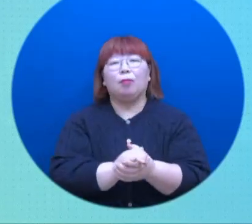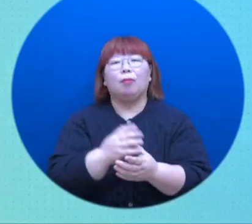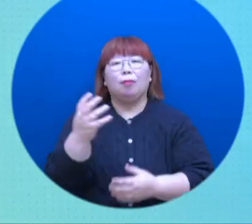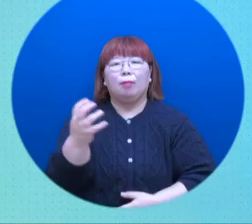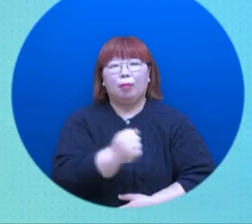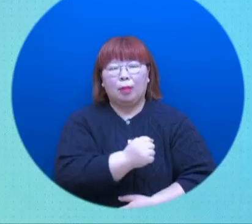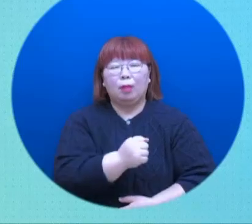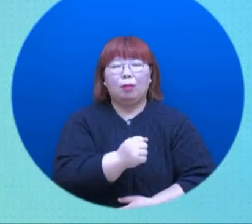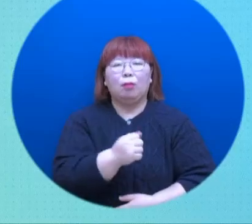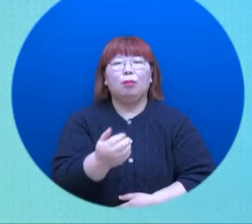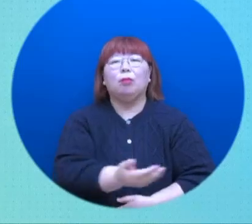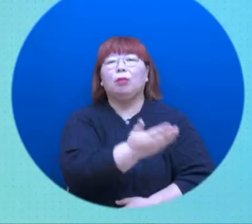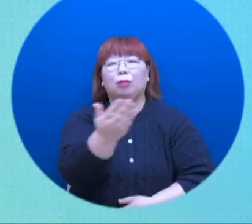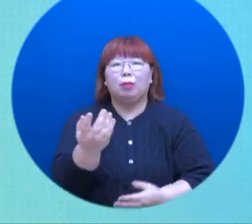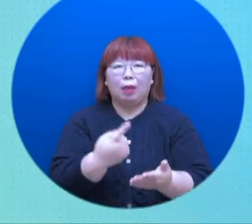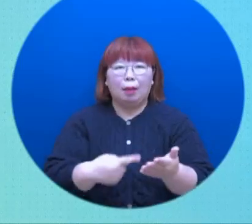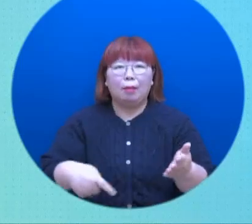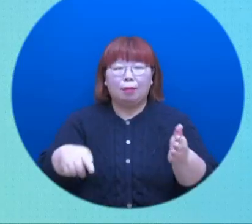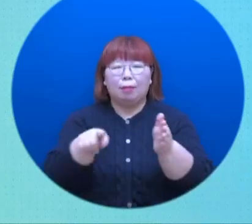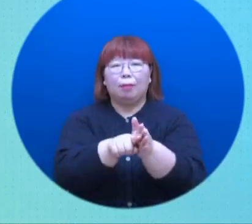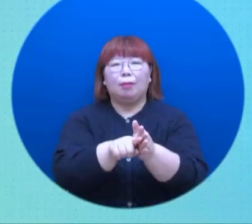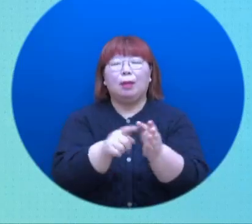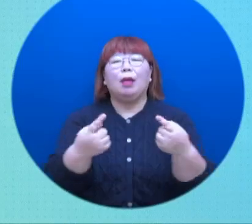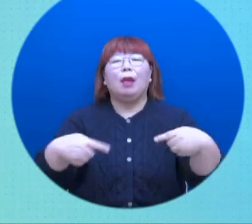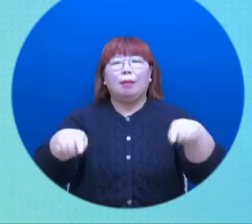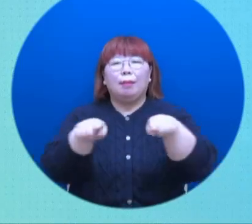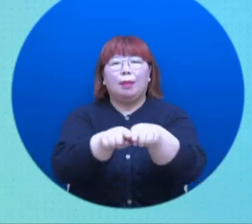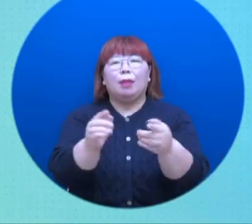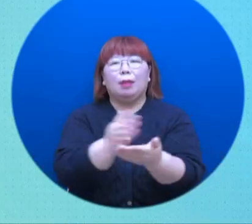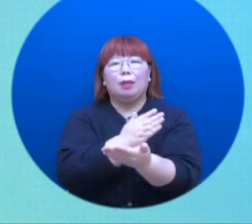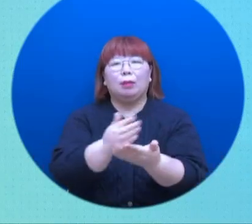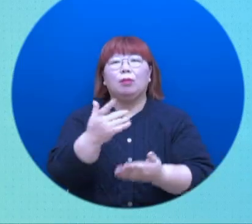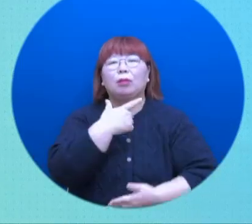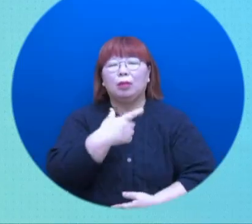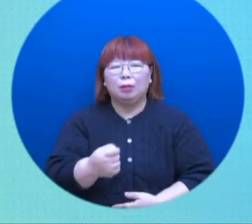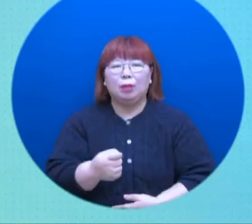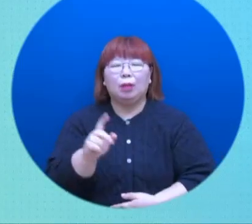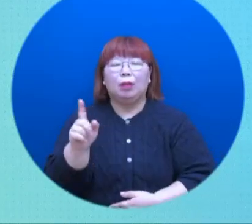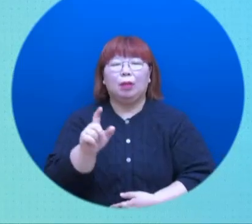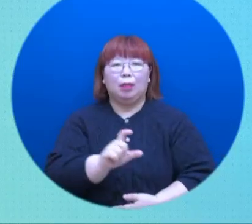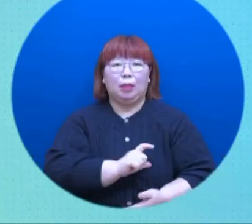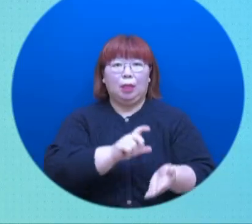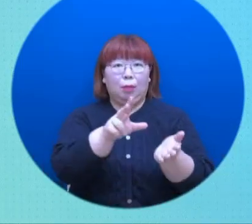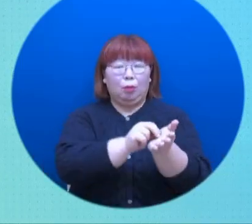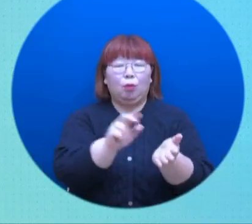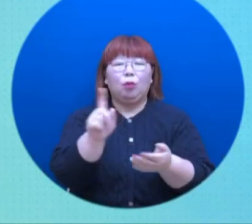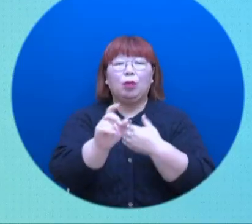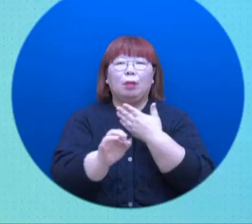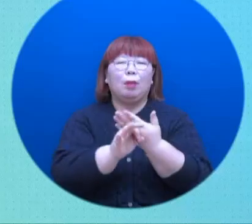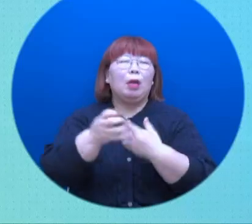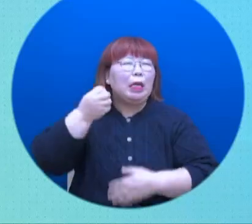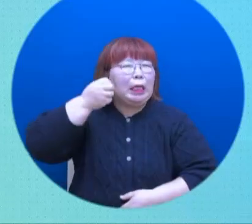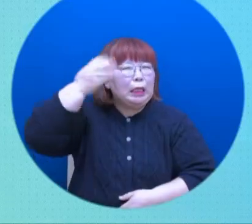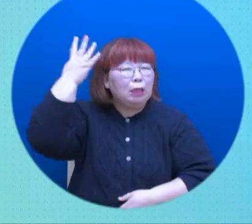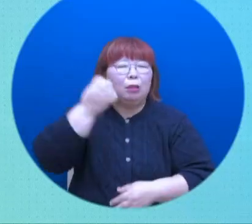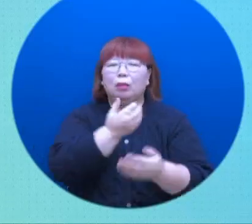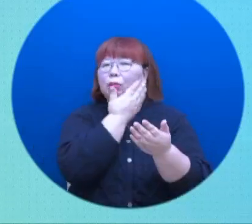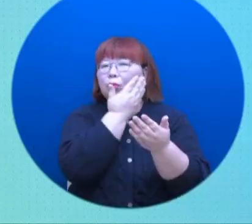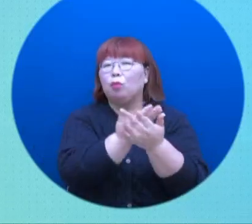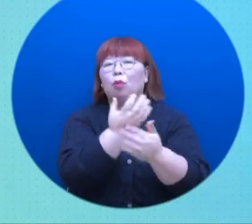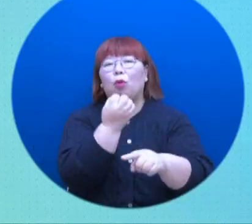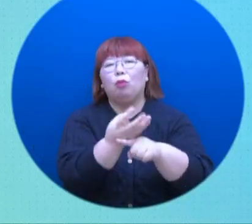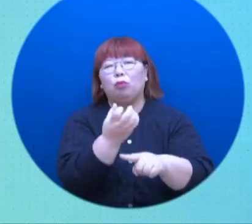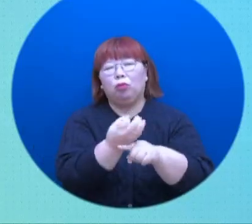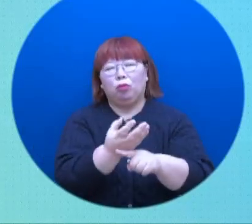소절씩 여러분과 말씀을 나눌 텐데요. 오늘은 잊혀진 보물이라는 주제로 첫 번째